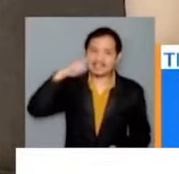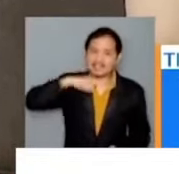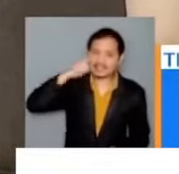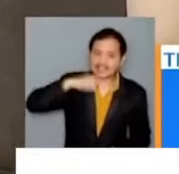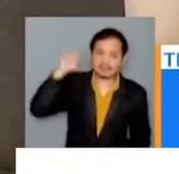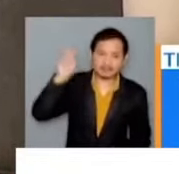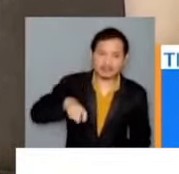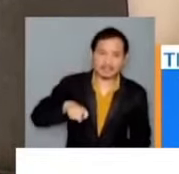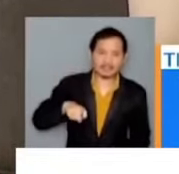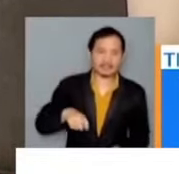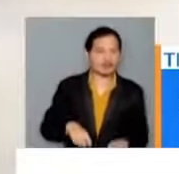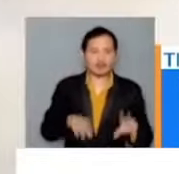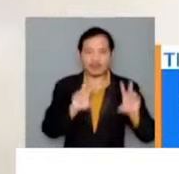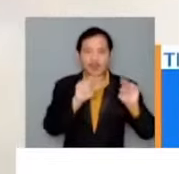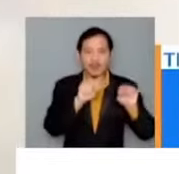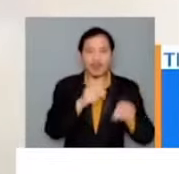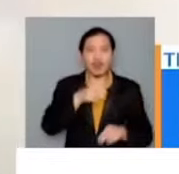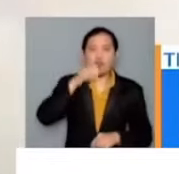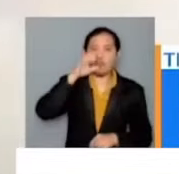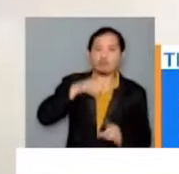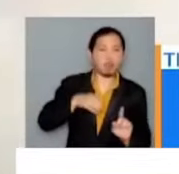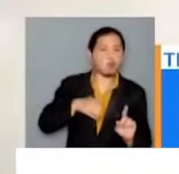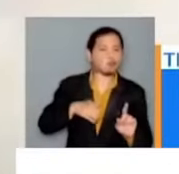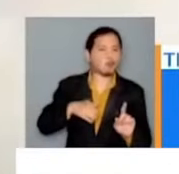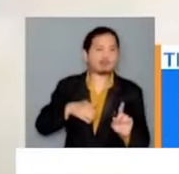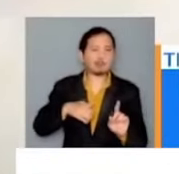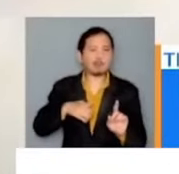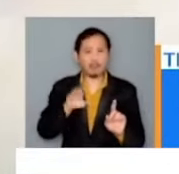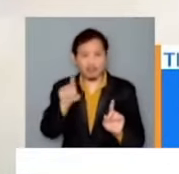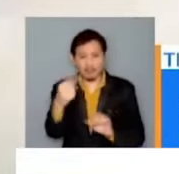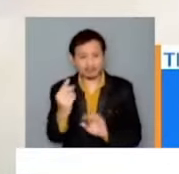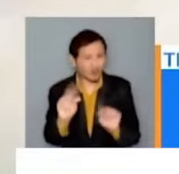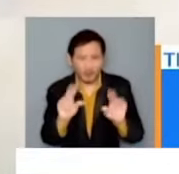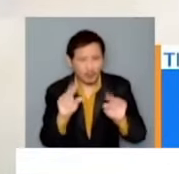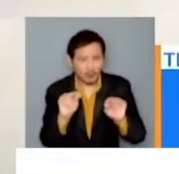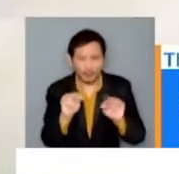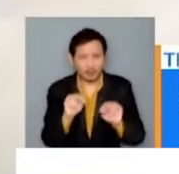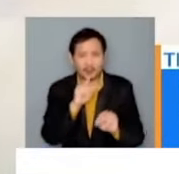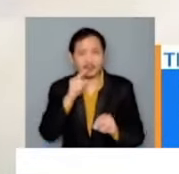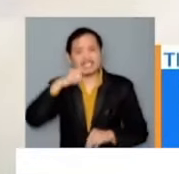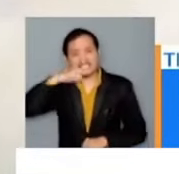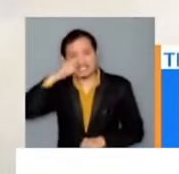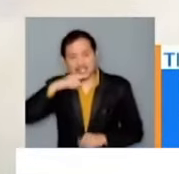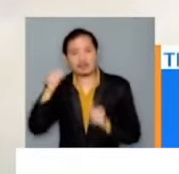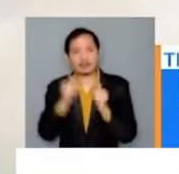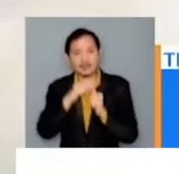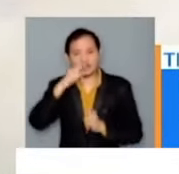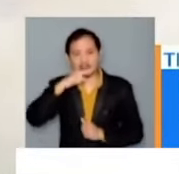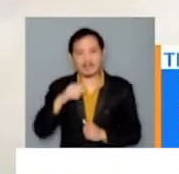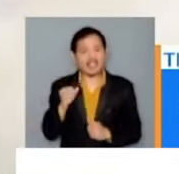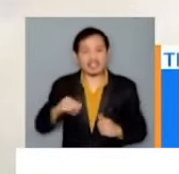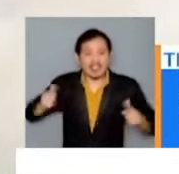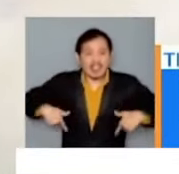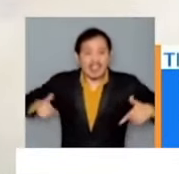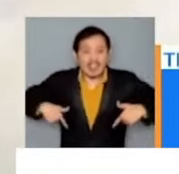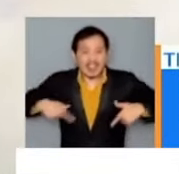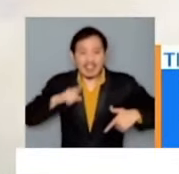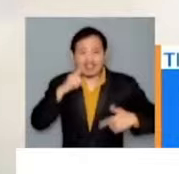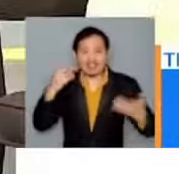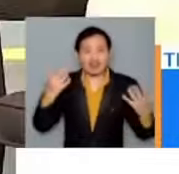po yun. Okay. Paano Doc pag ano, sobrang late ka na mouthwash na lang meron? Pwede na yun? Time management